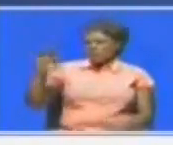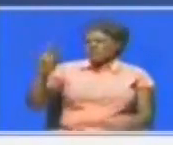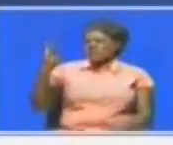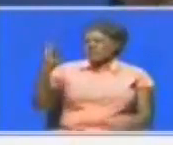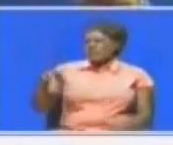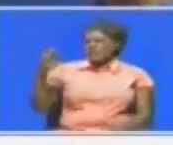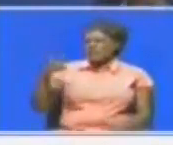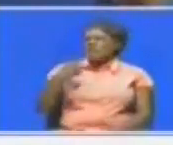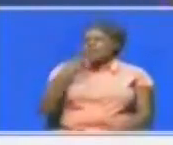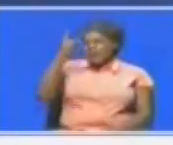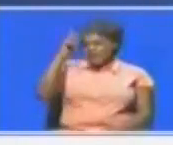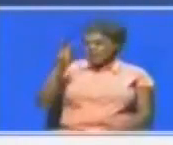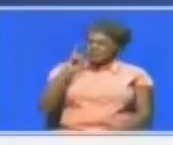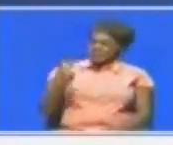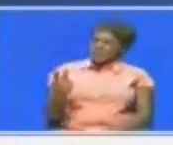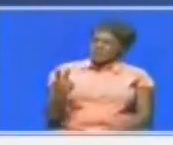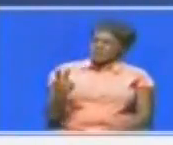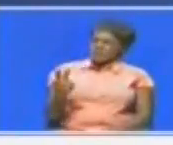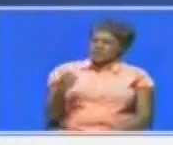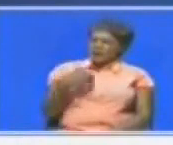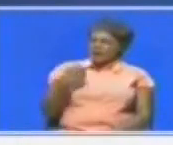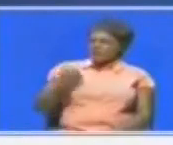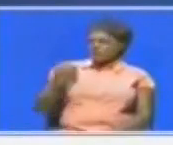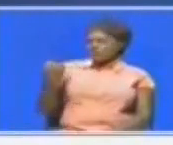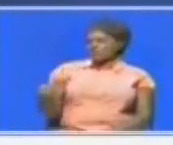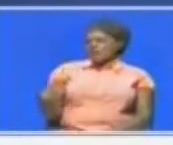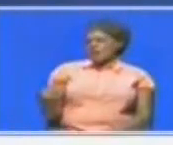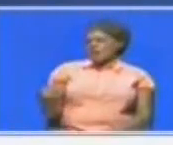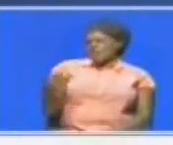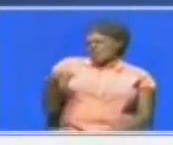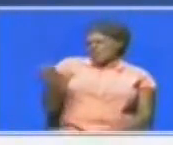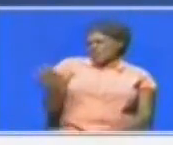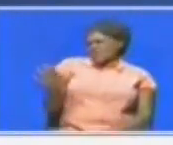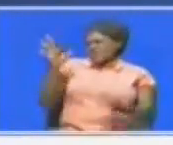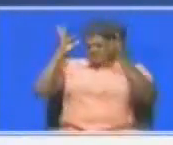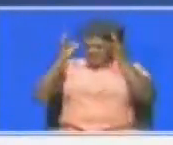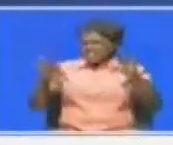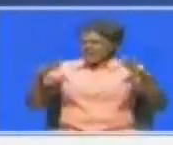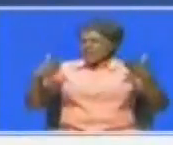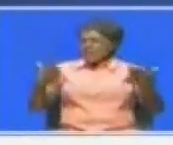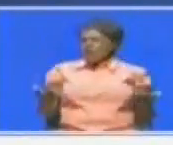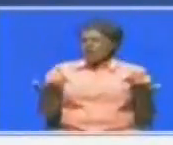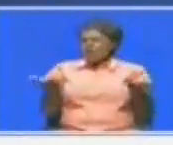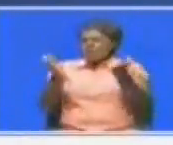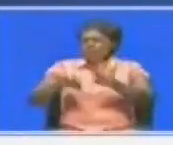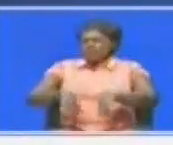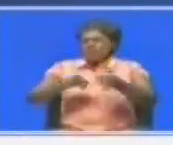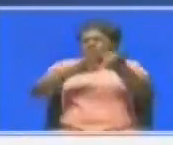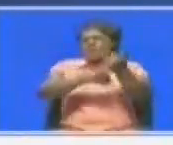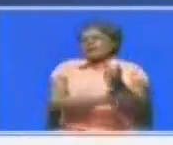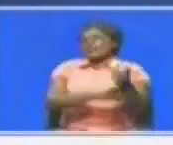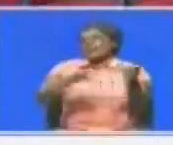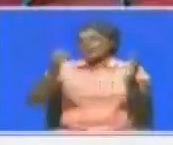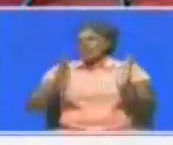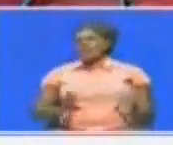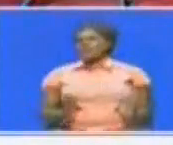born, wazazi wako wanakuangalia hivyo wanaona I have a daughter. Kitu gani kinakufanya unataka kusambaratisha ndoa ya mtu kwa sababu unataka kuolewa? Na